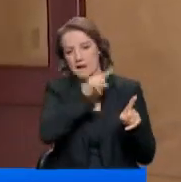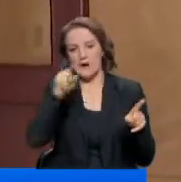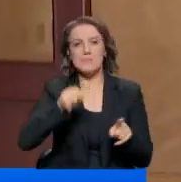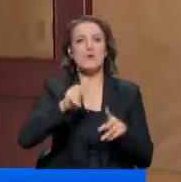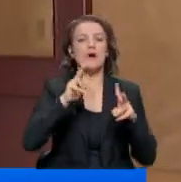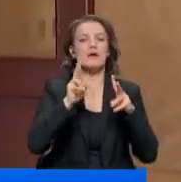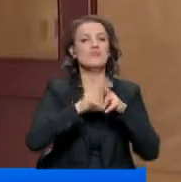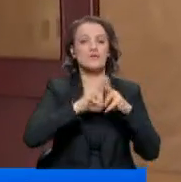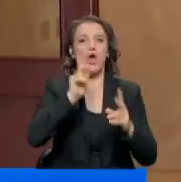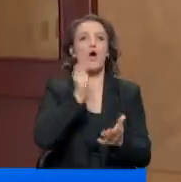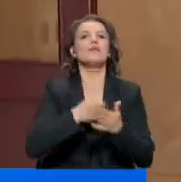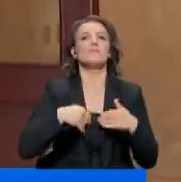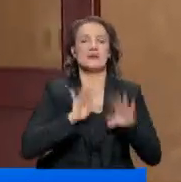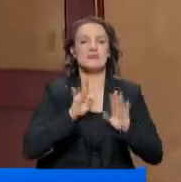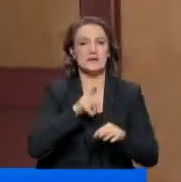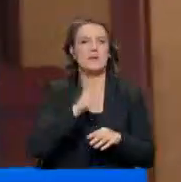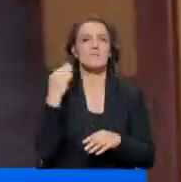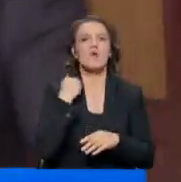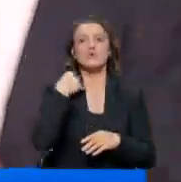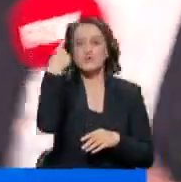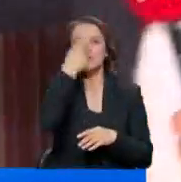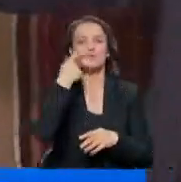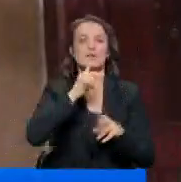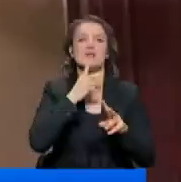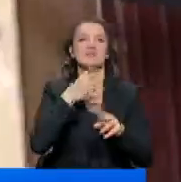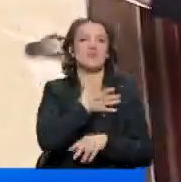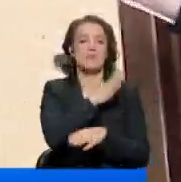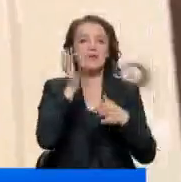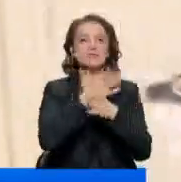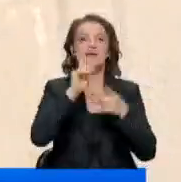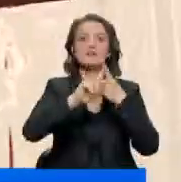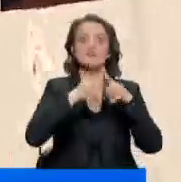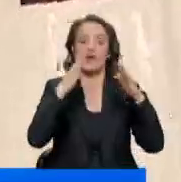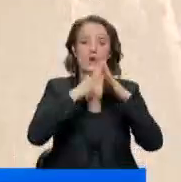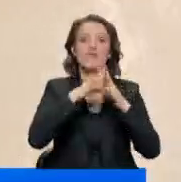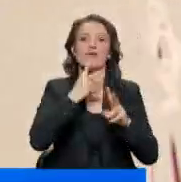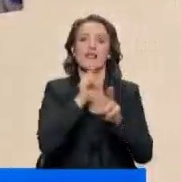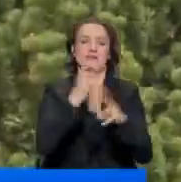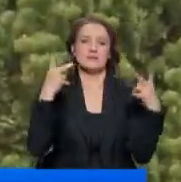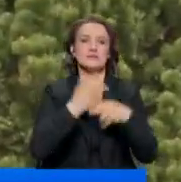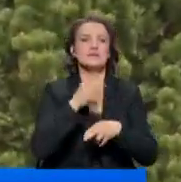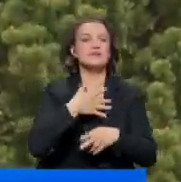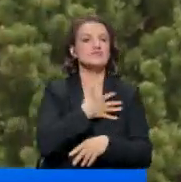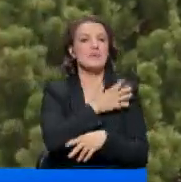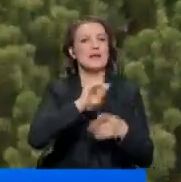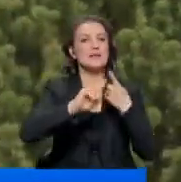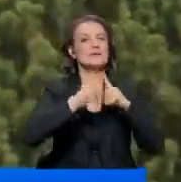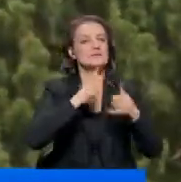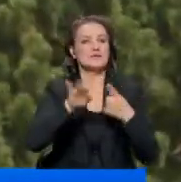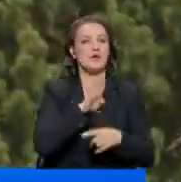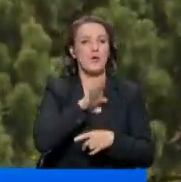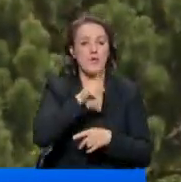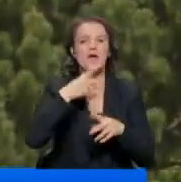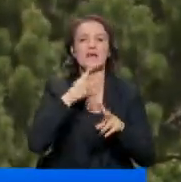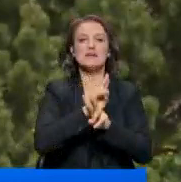elektrik faturalarını ödemedi. Borcundan dolayı CHP liderinin elektrikleri kesildi. CHP lideri elektriksiz